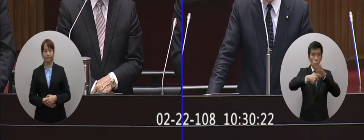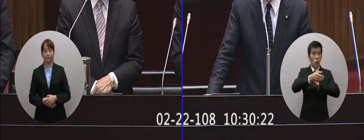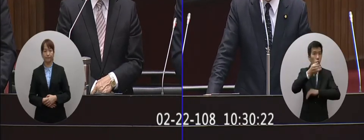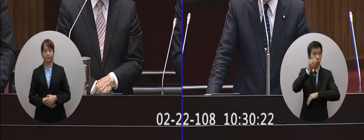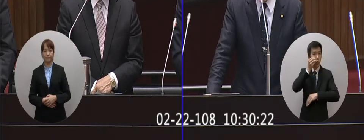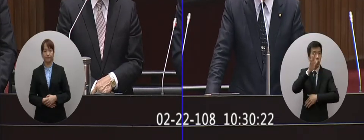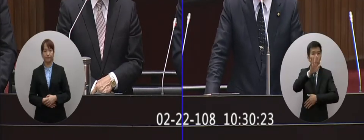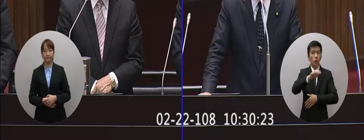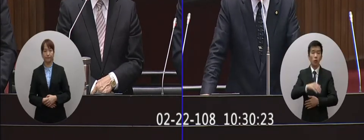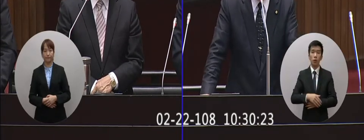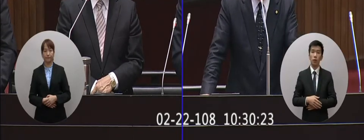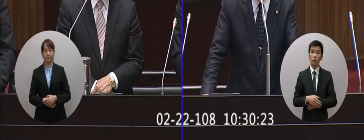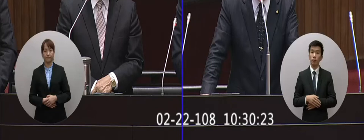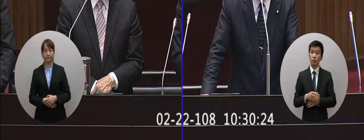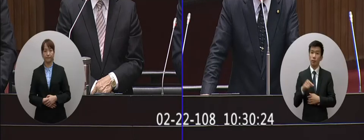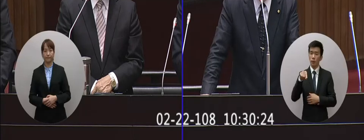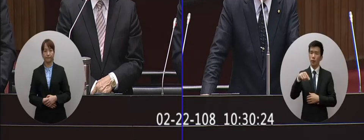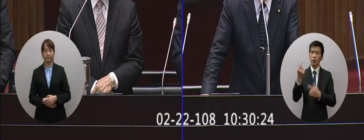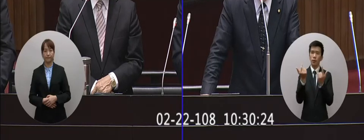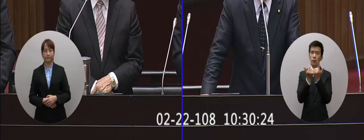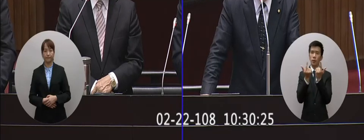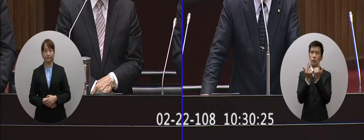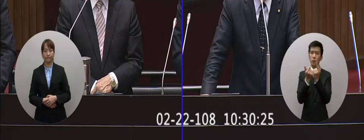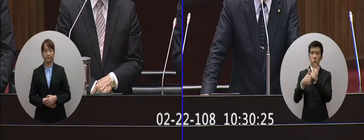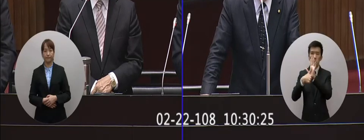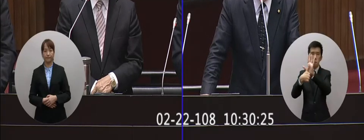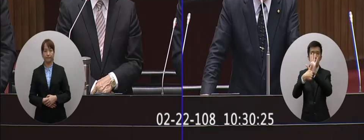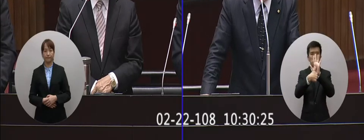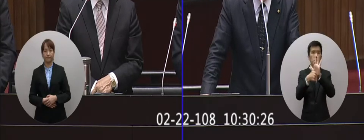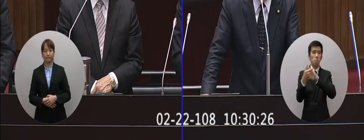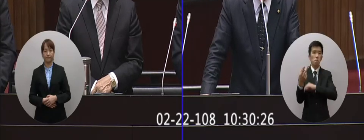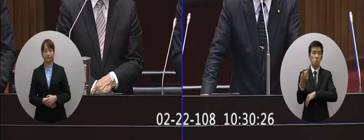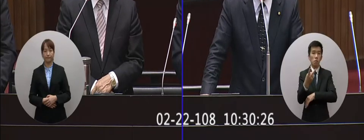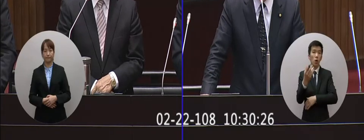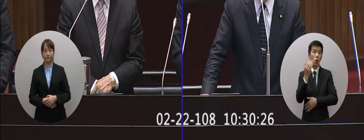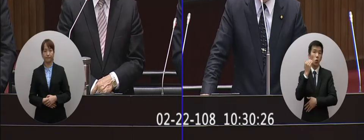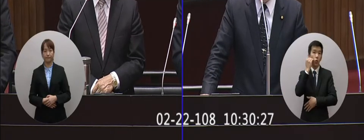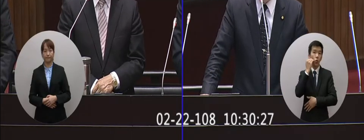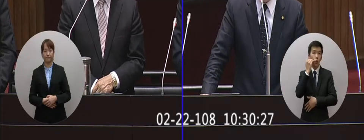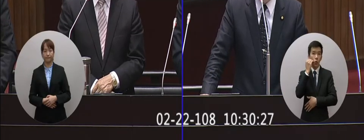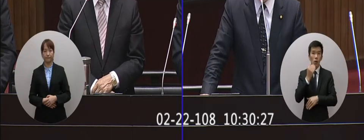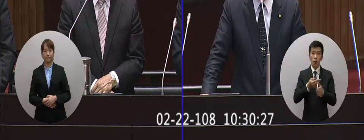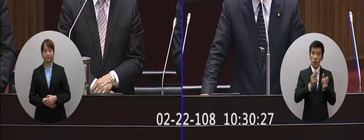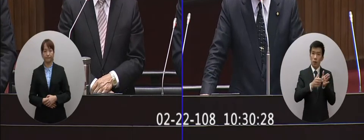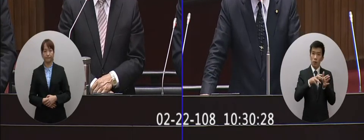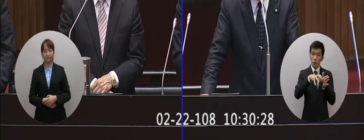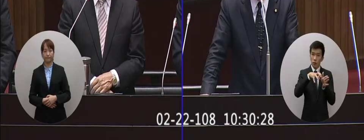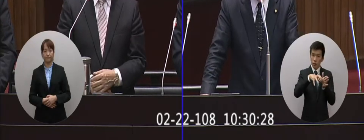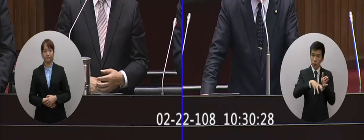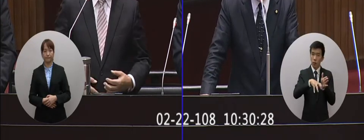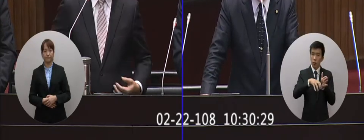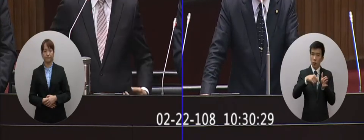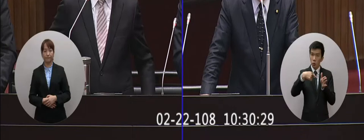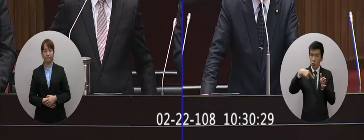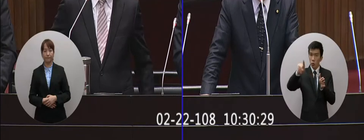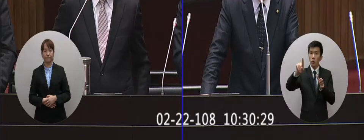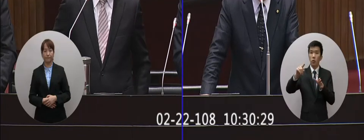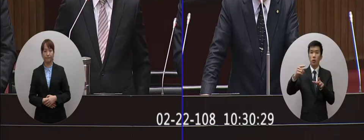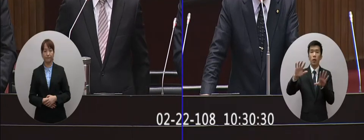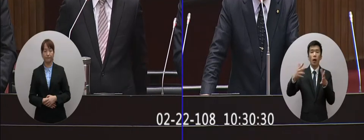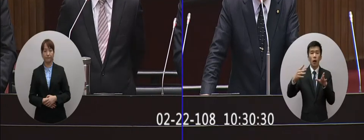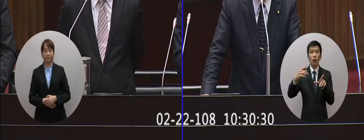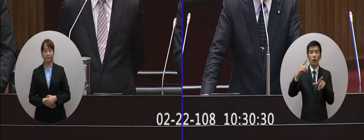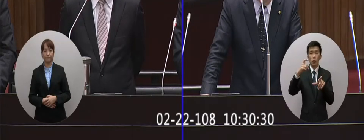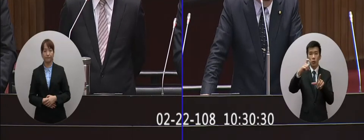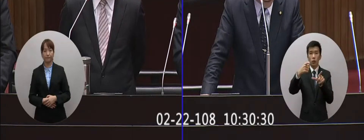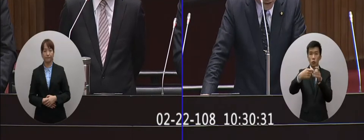在台北这么热门的景点，它如果从台北火车站短短的这十公里里面，我们必